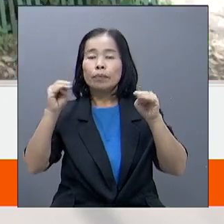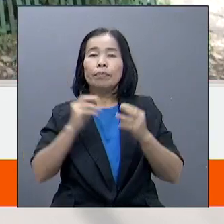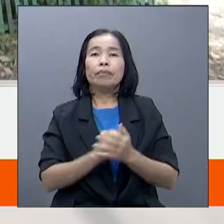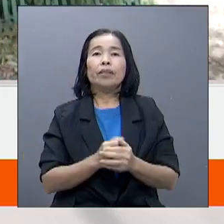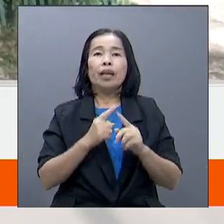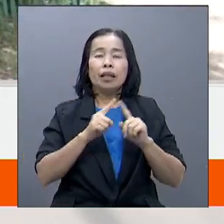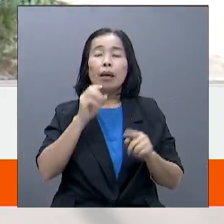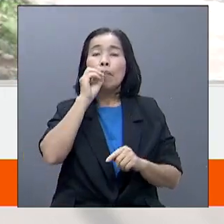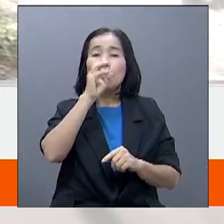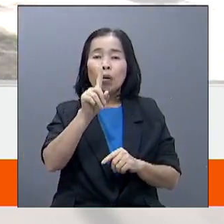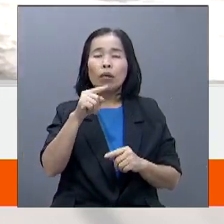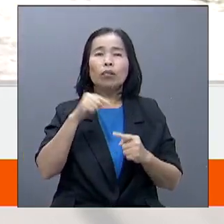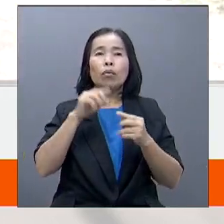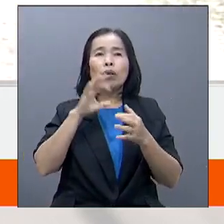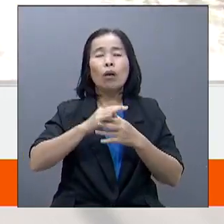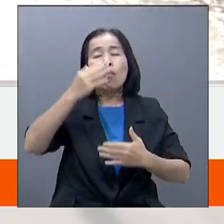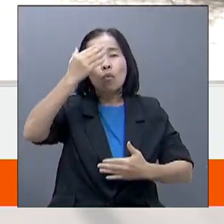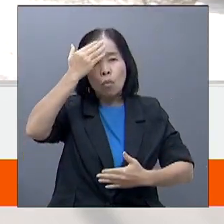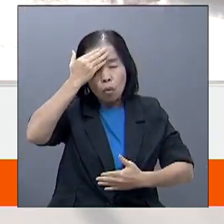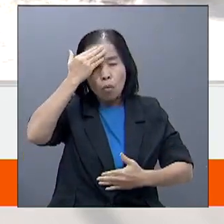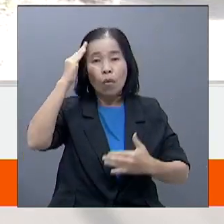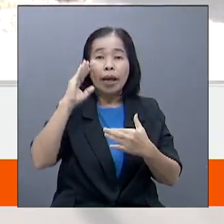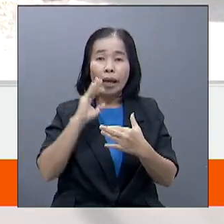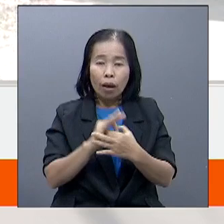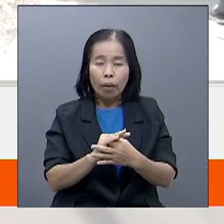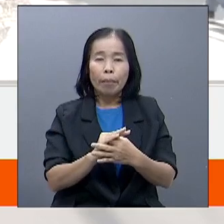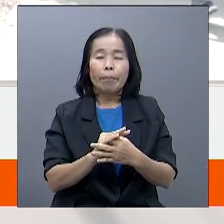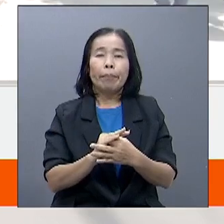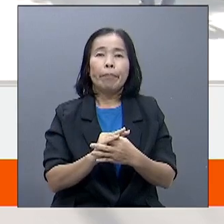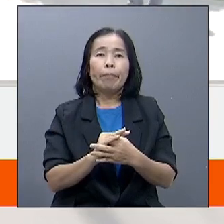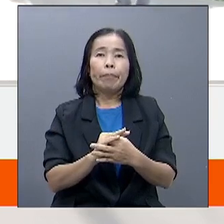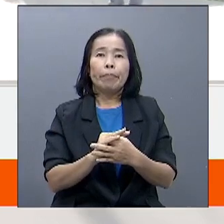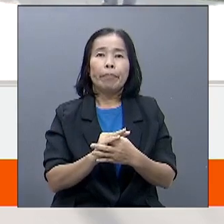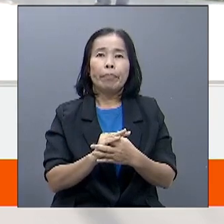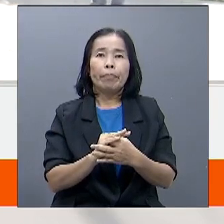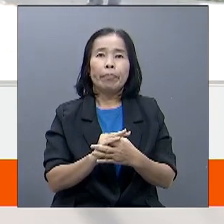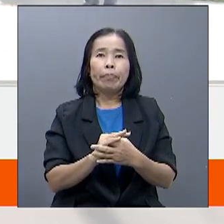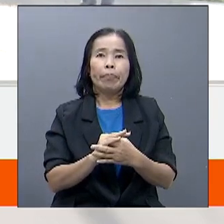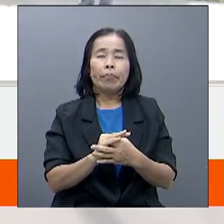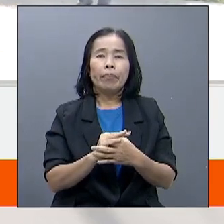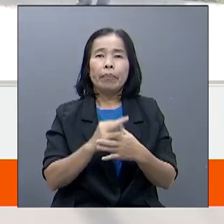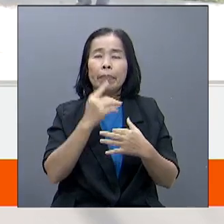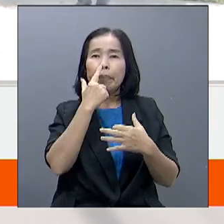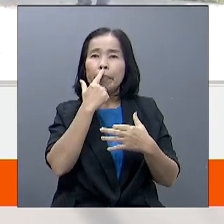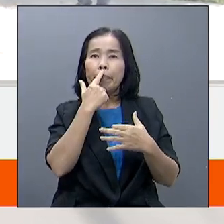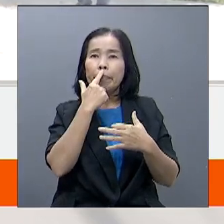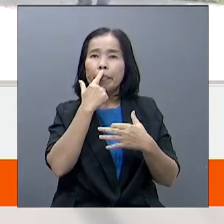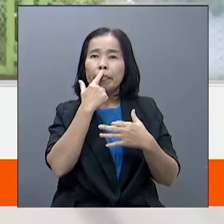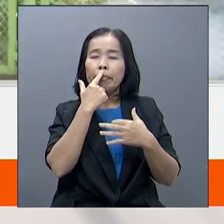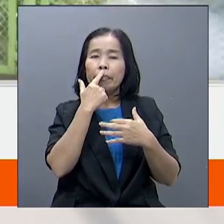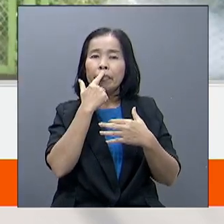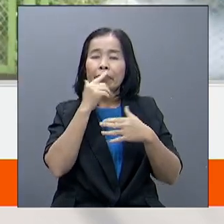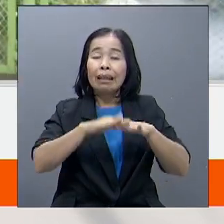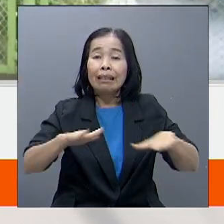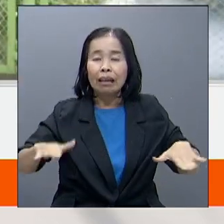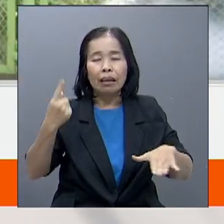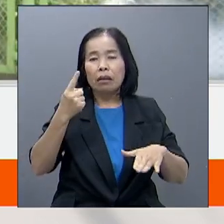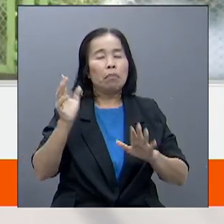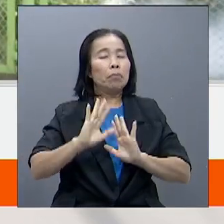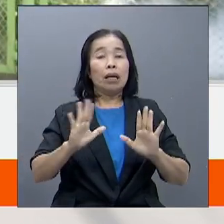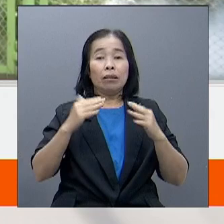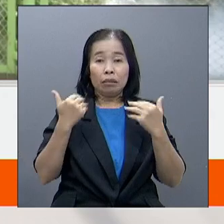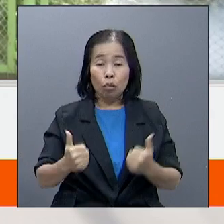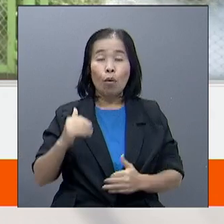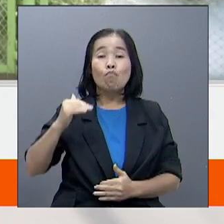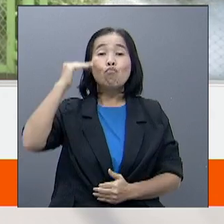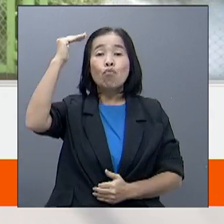ออกไม่ใช่เป็นโรคของเด็กแล้วนะครับสมัยก่อนเราจะคิดว่าพบแต่ในเด็กวันนี้ไม่ใช่นะครับวันนี้เ